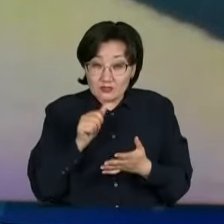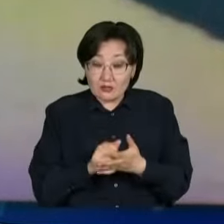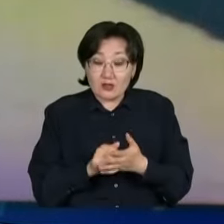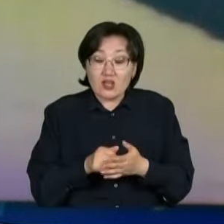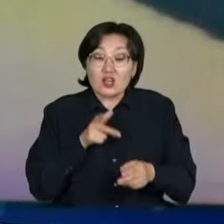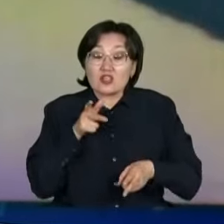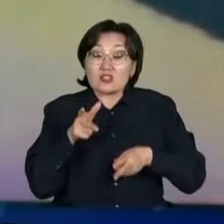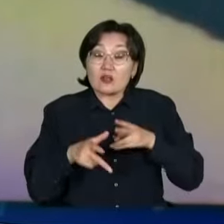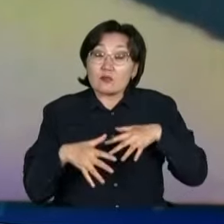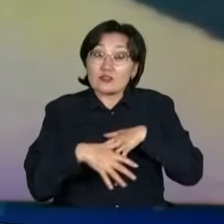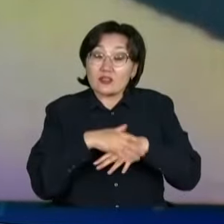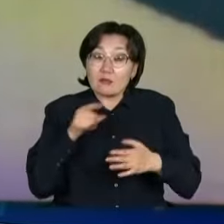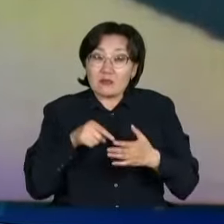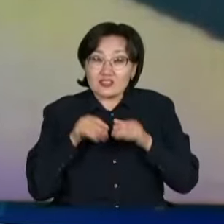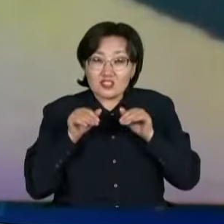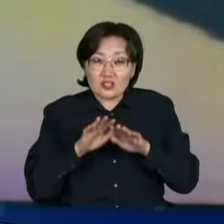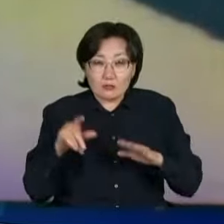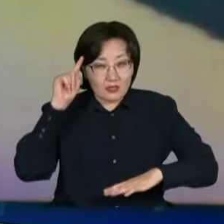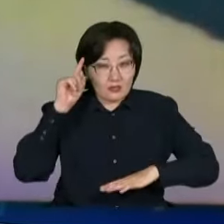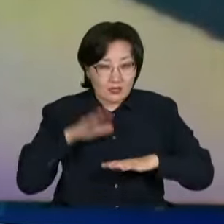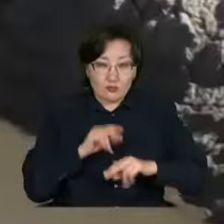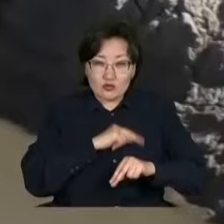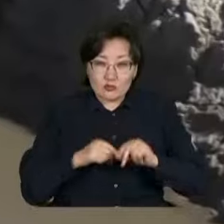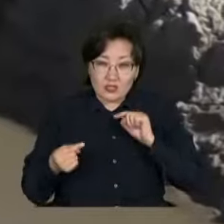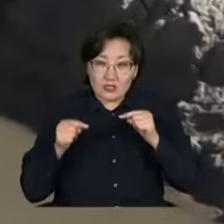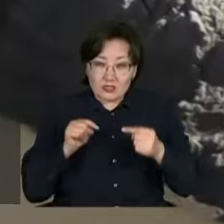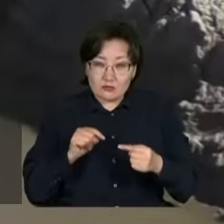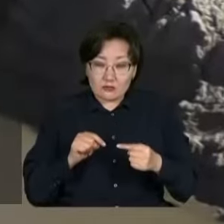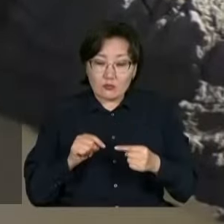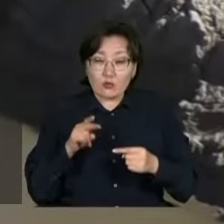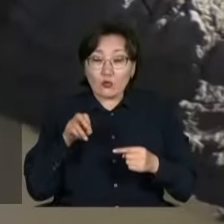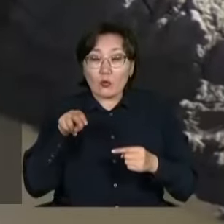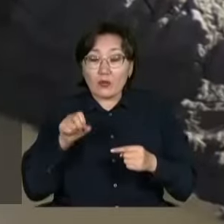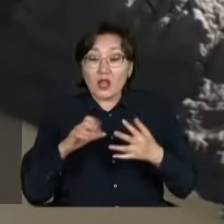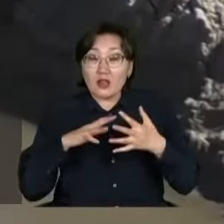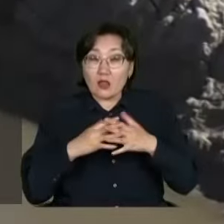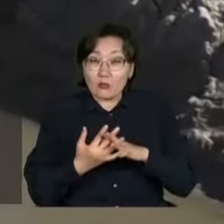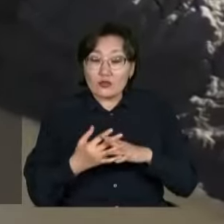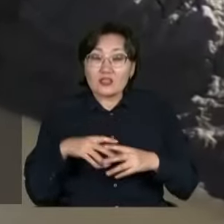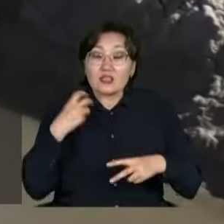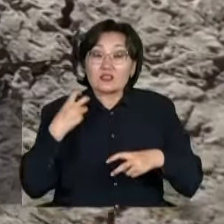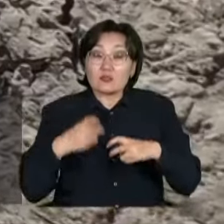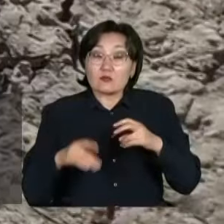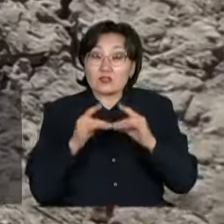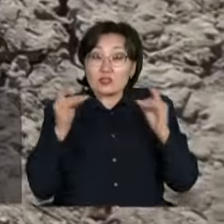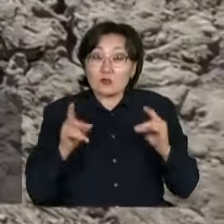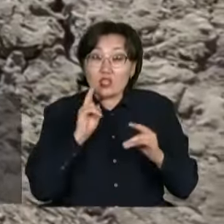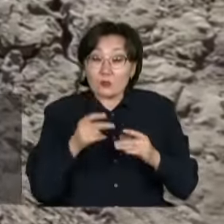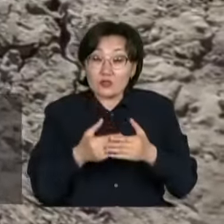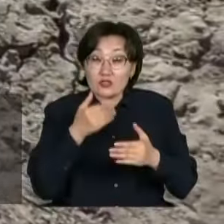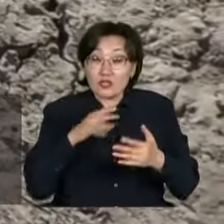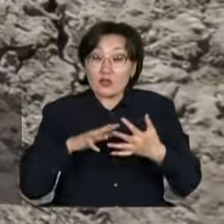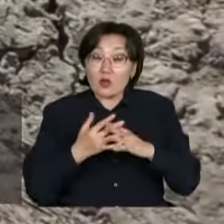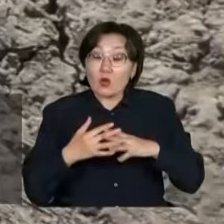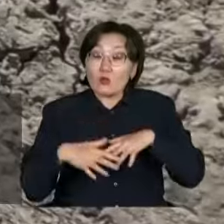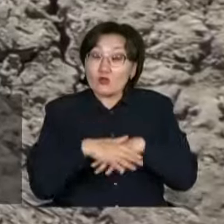мәселеге бас қатырмайтын әкімдікке наразы. Мынау Копа ауылының қыл көпірі қирап қалған темір өткелді 2 жыл бұрын ауыл